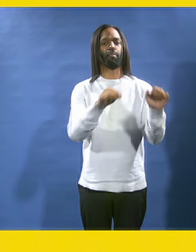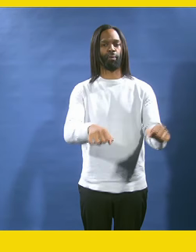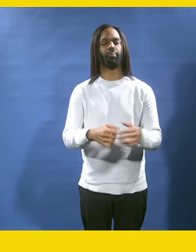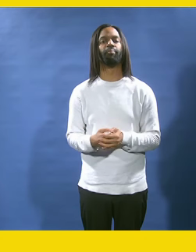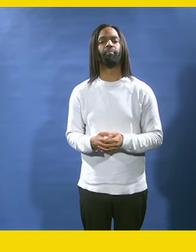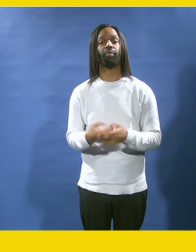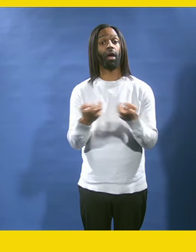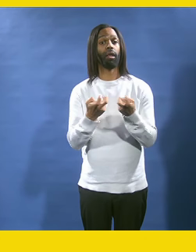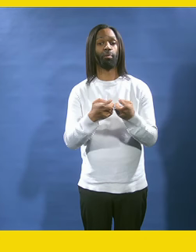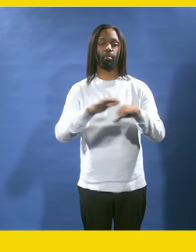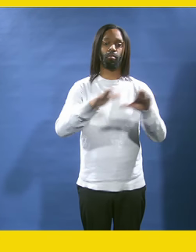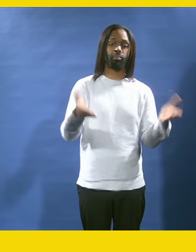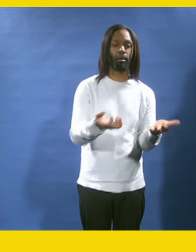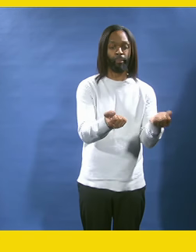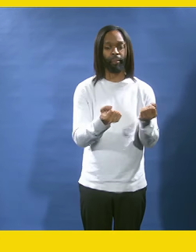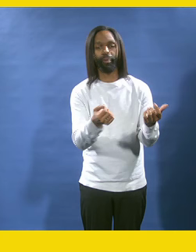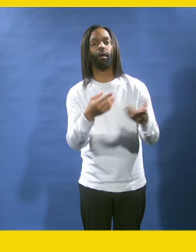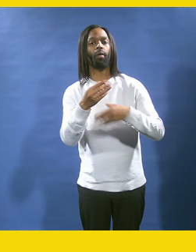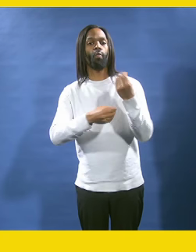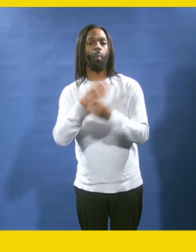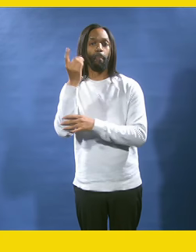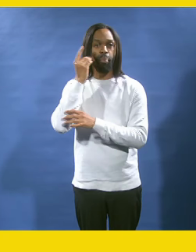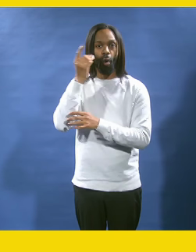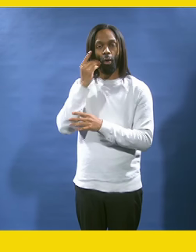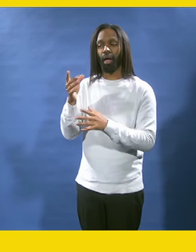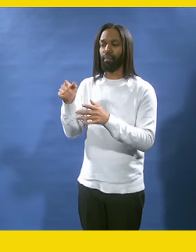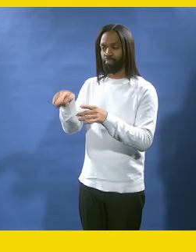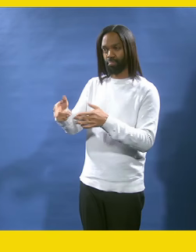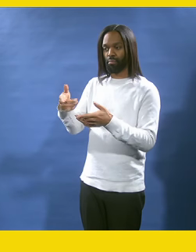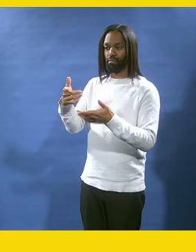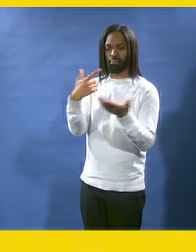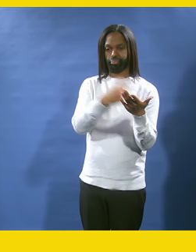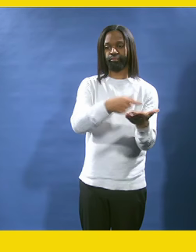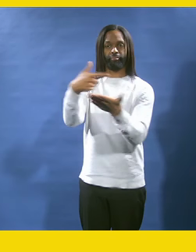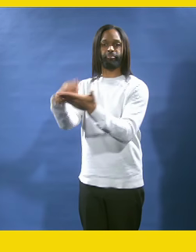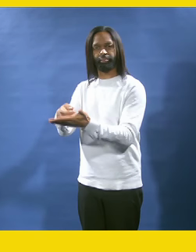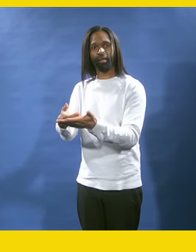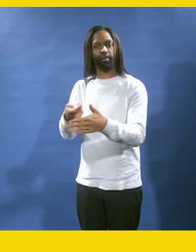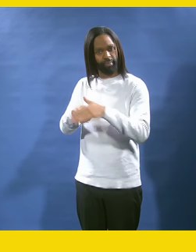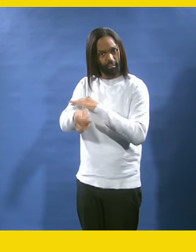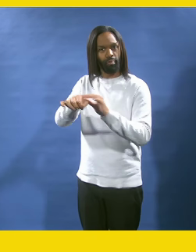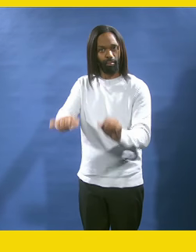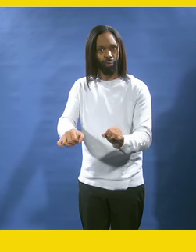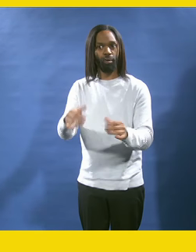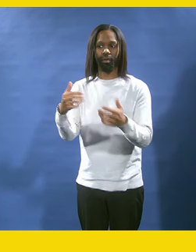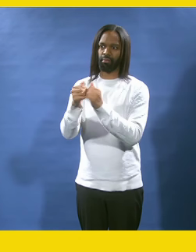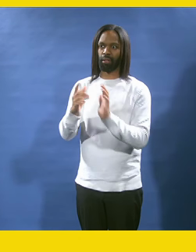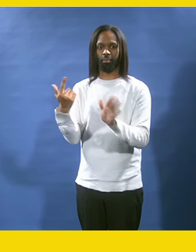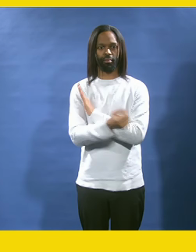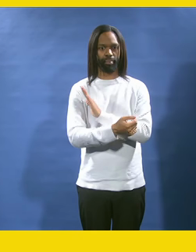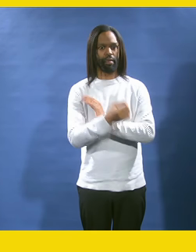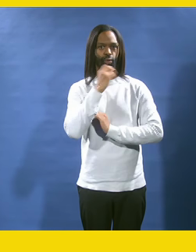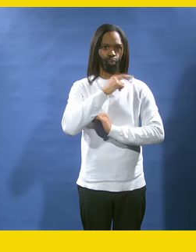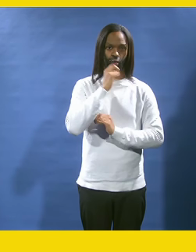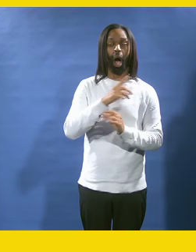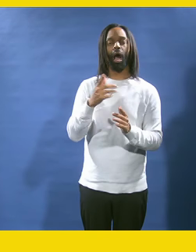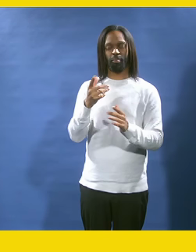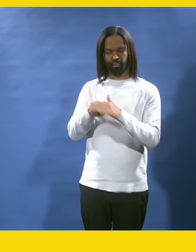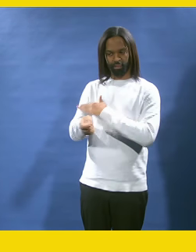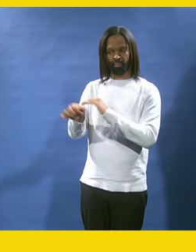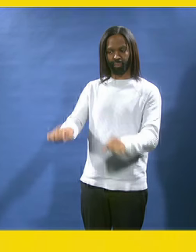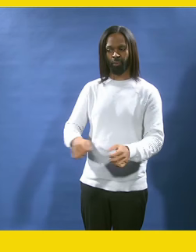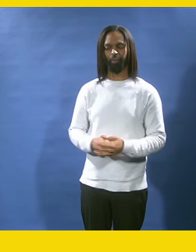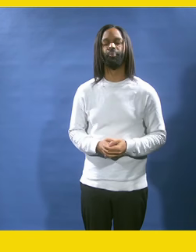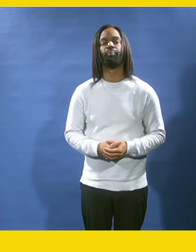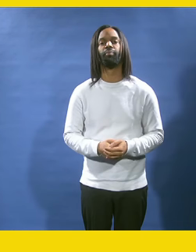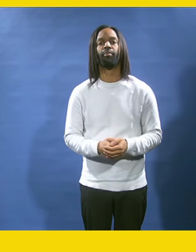de mobilier, de téléphones et de cartes prépayées pour les femmes qui quittent leur domicile. Autre aspect, nous continuons à